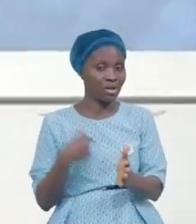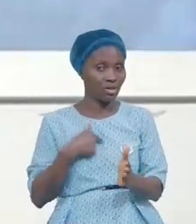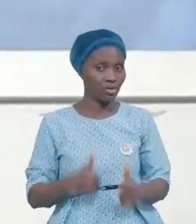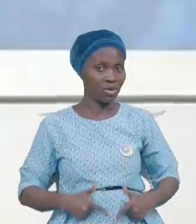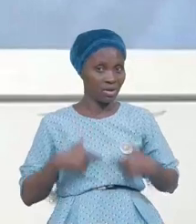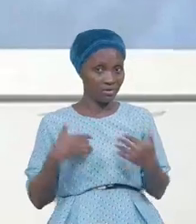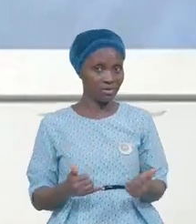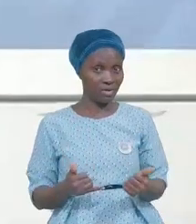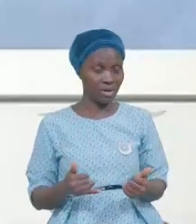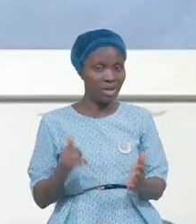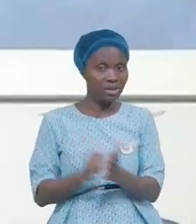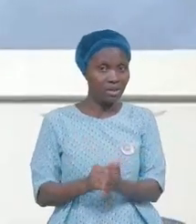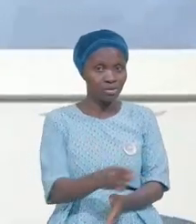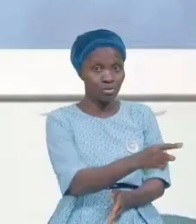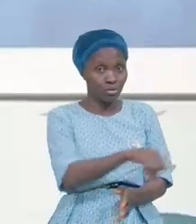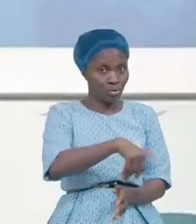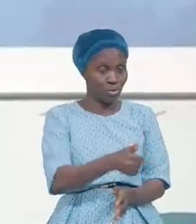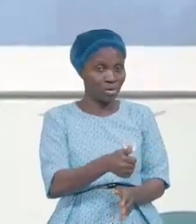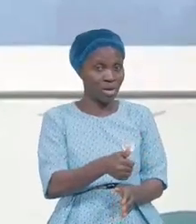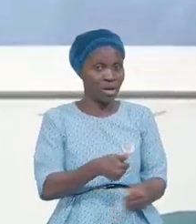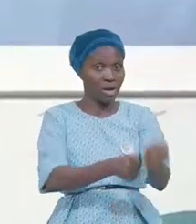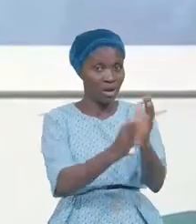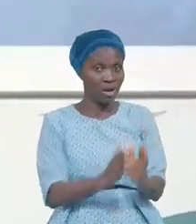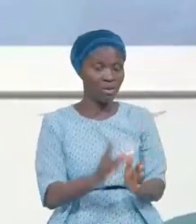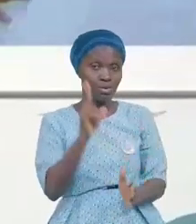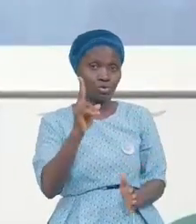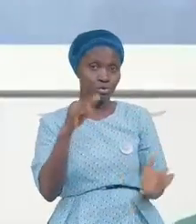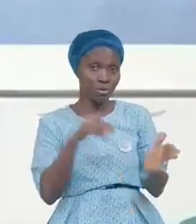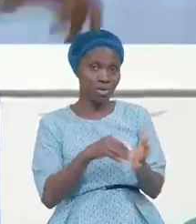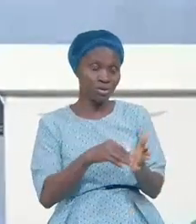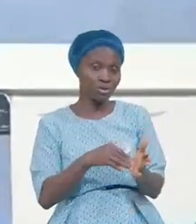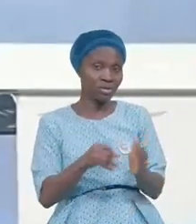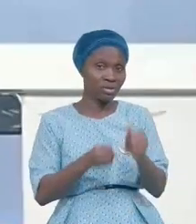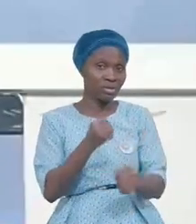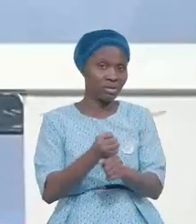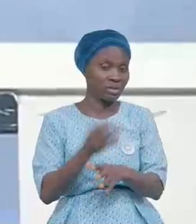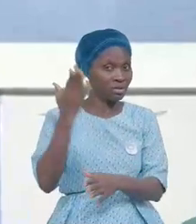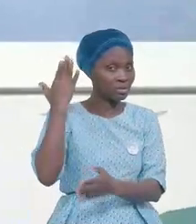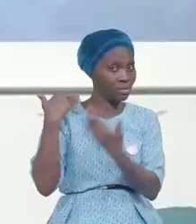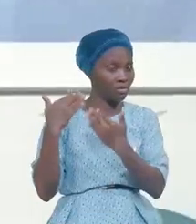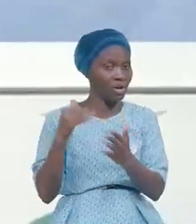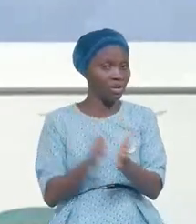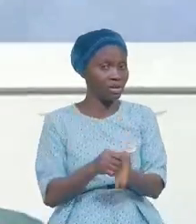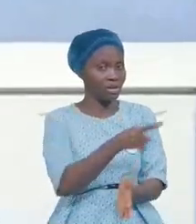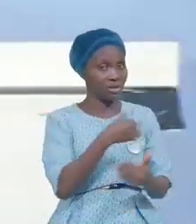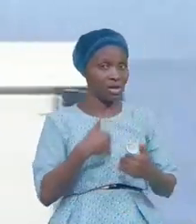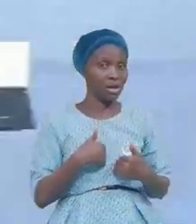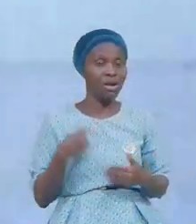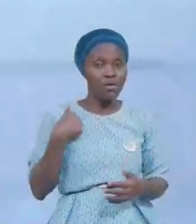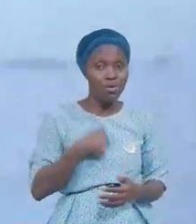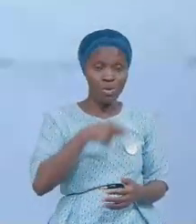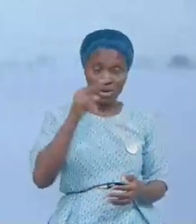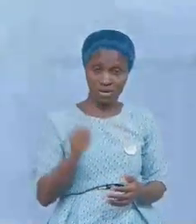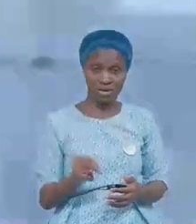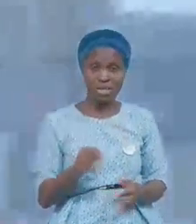que ces autres apôtres, il y a de cela plus de 2000 ans, nous avons besoin donc,